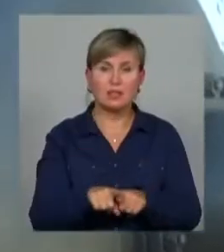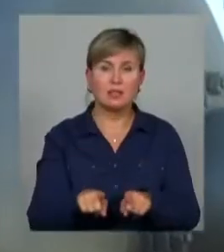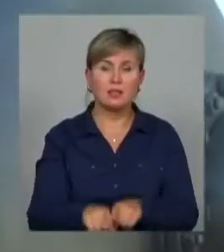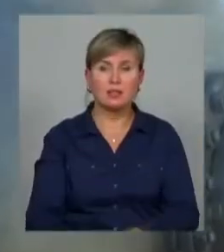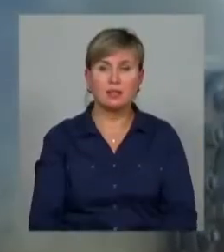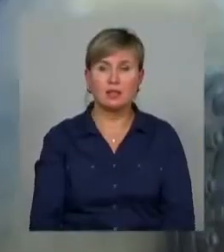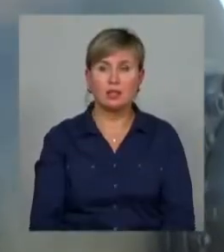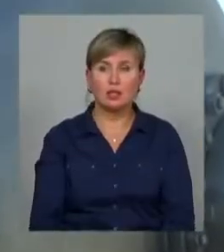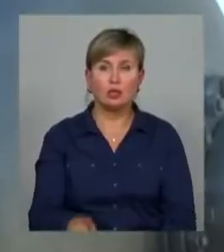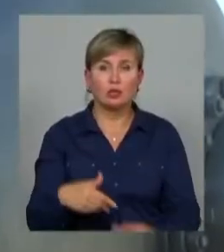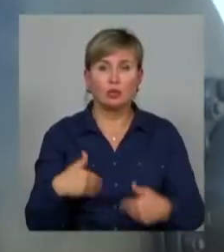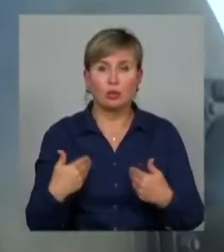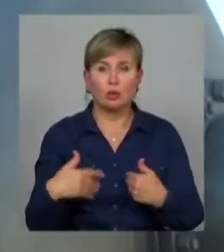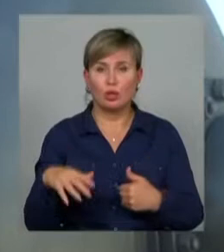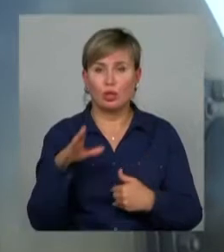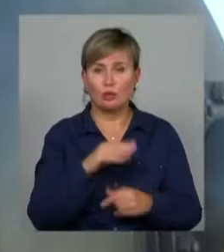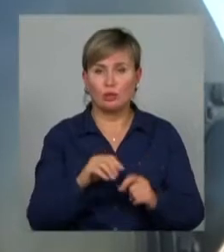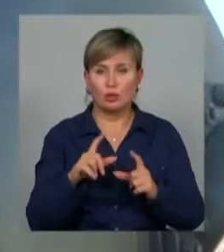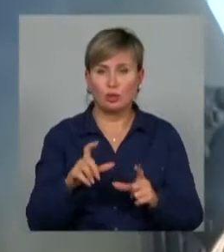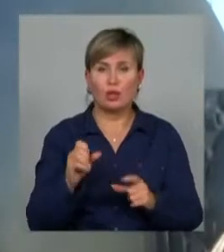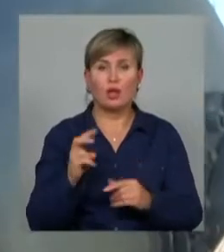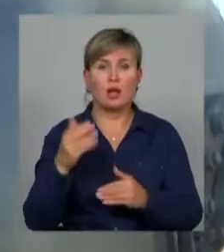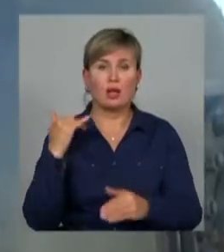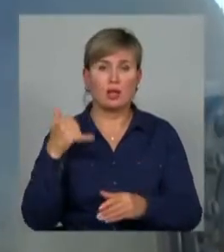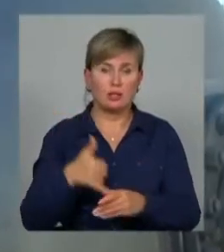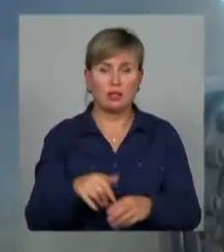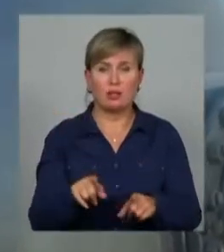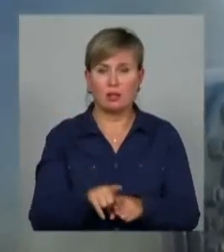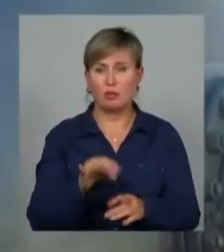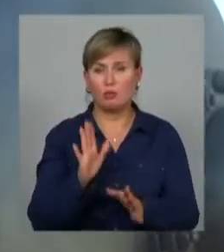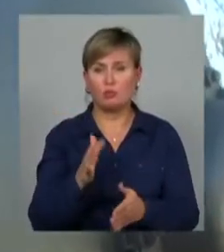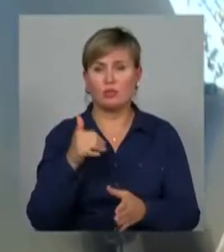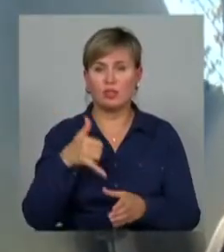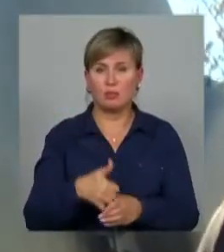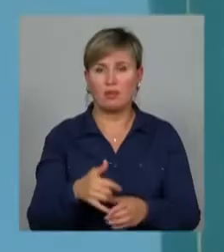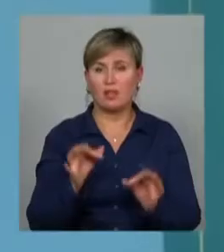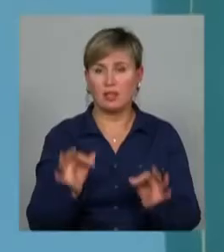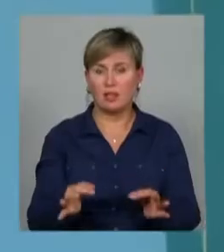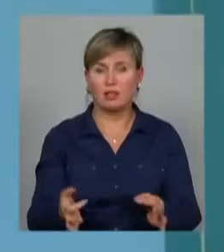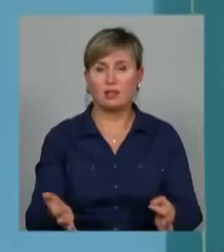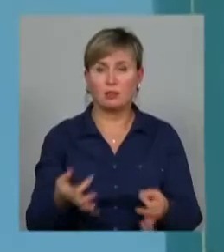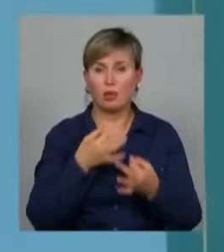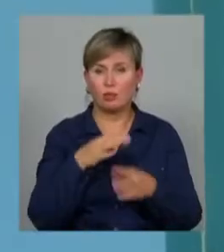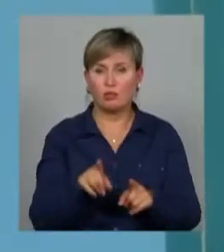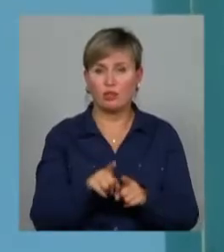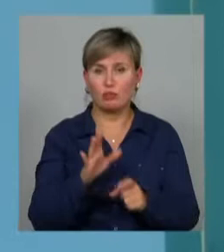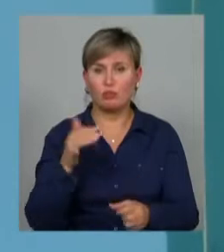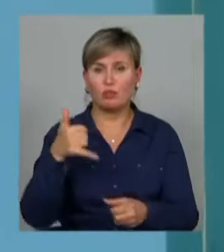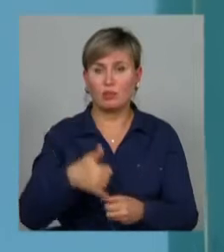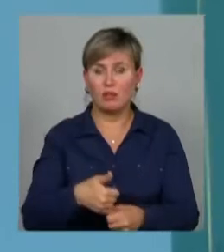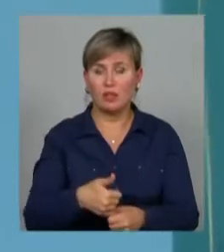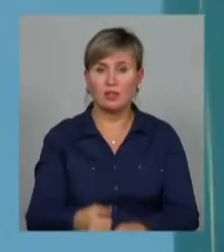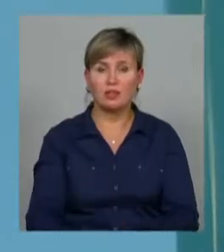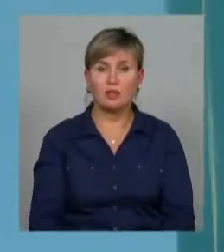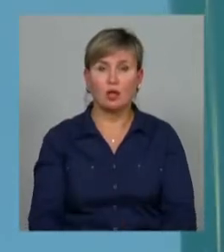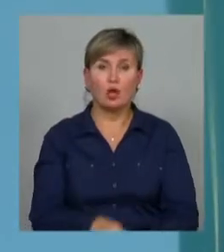толку? Все дорожает. Все равно как заправлялись, так и будем заправляться. Так ведь? По-любому же будем заправляться. Не